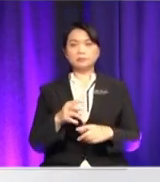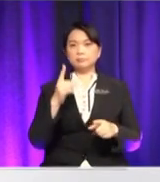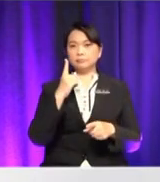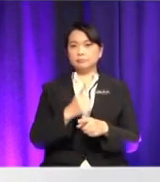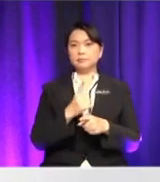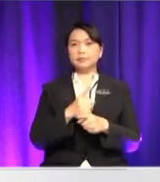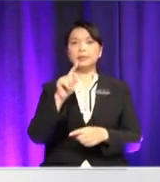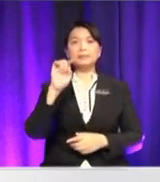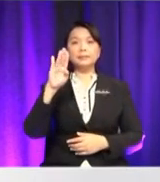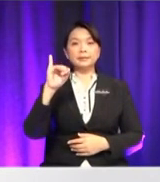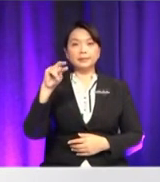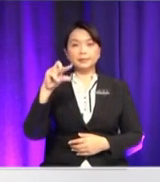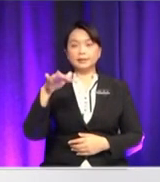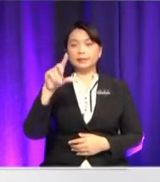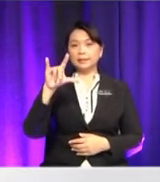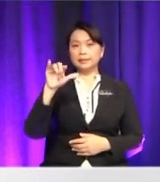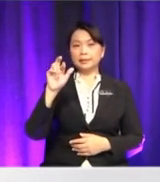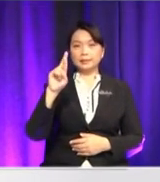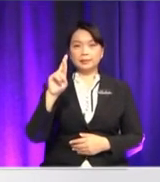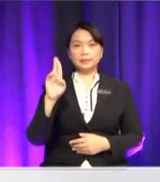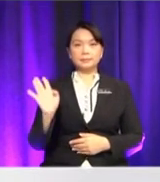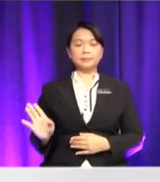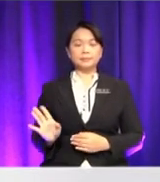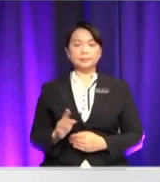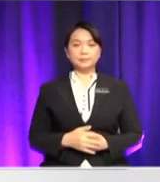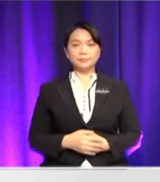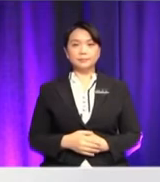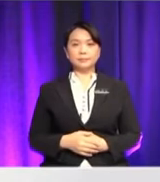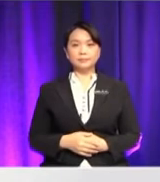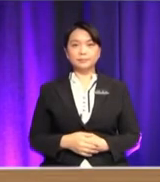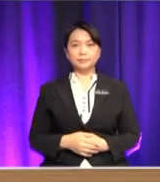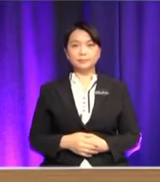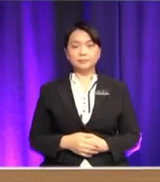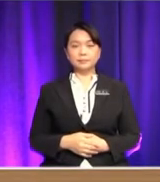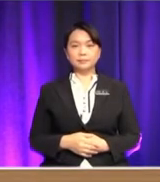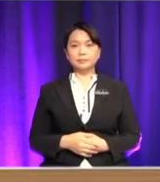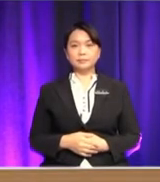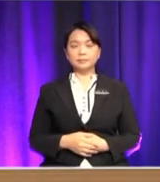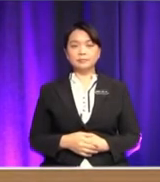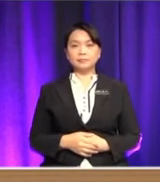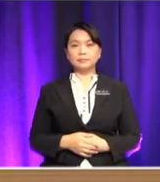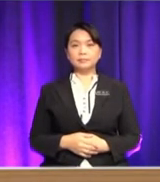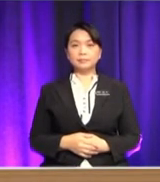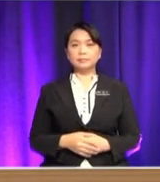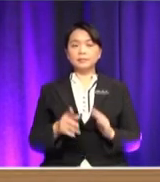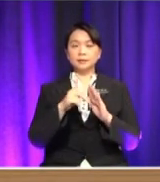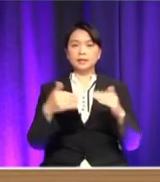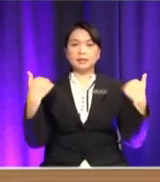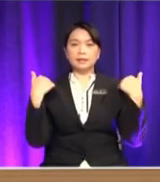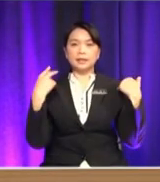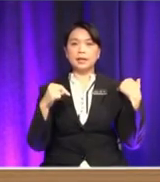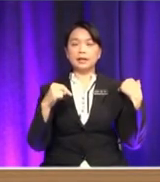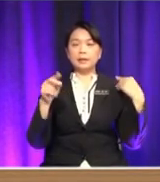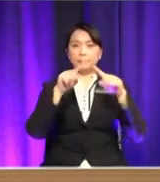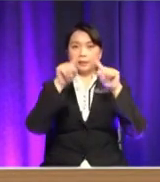yay Alhamdulillah Oke ini betul ini keadaan Pelangi bila dihadapkan dengan atas